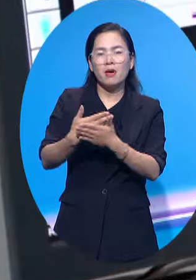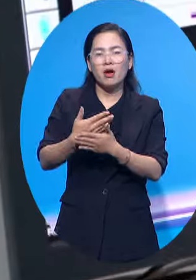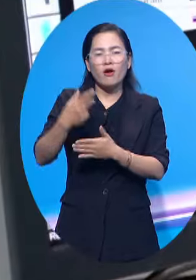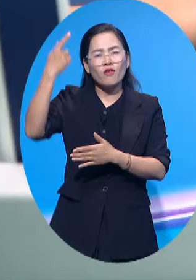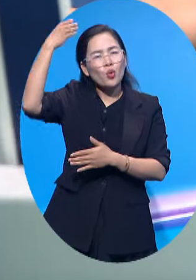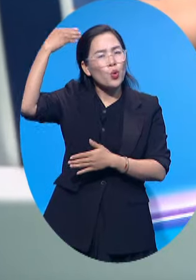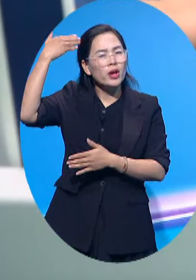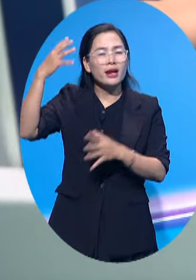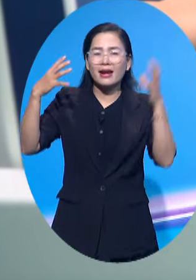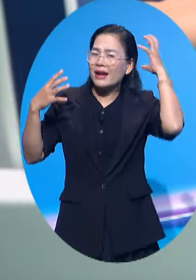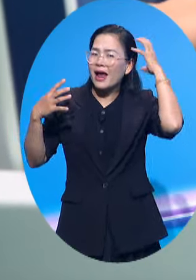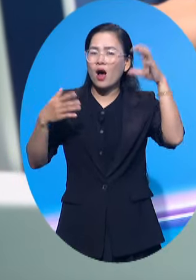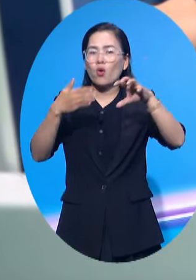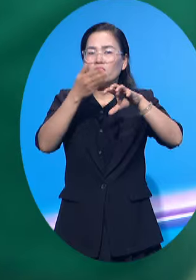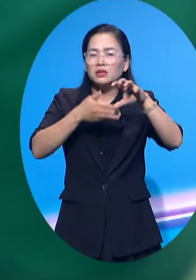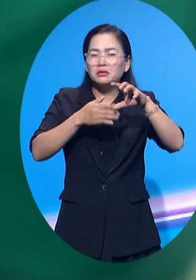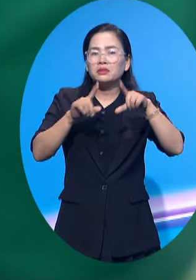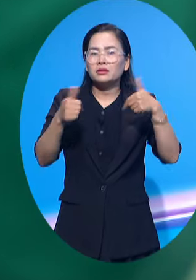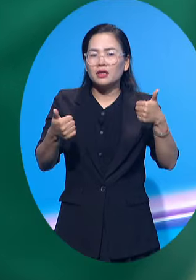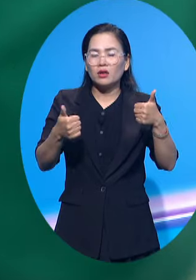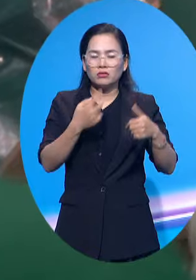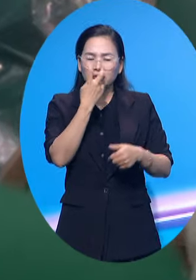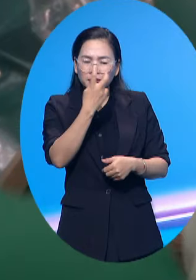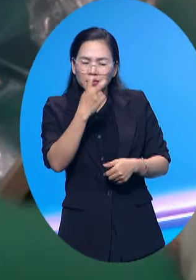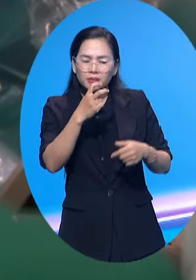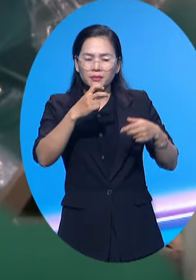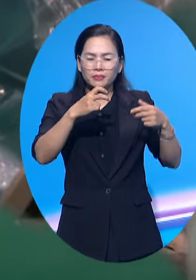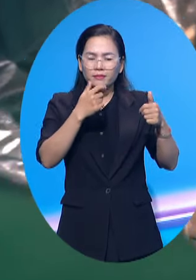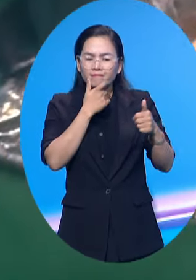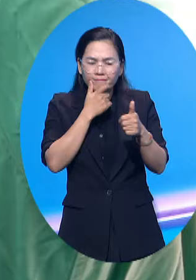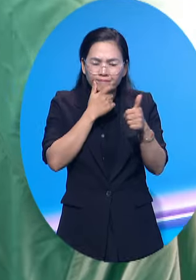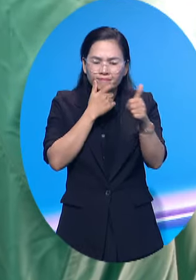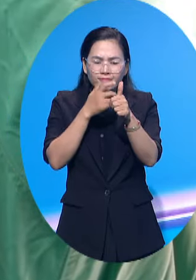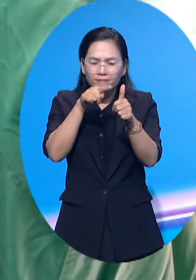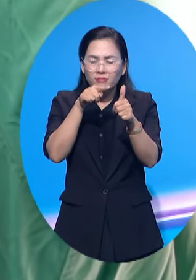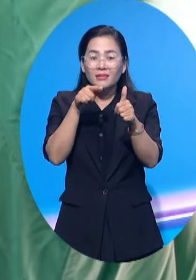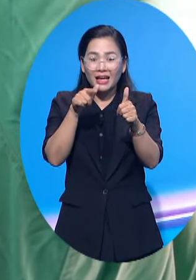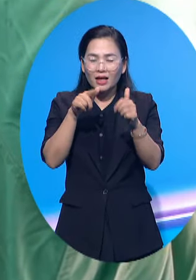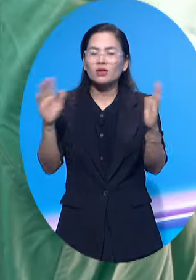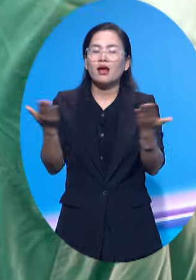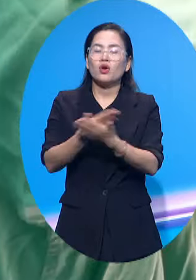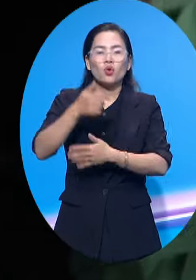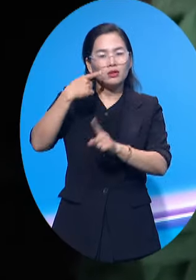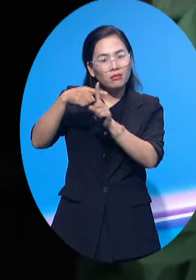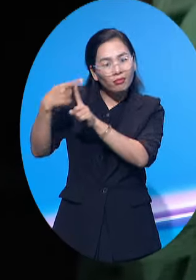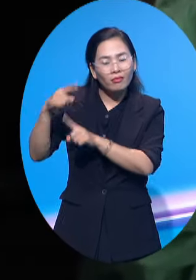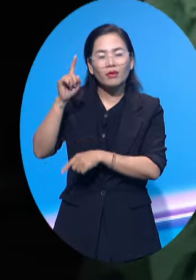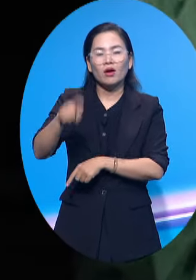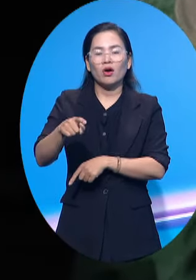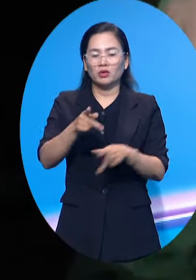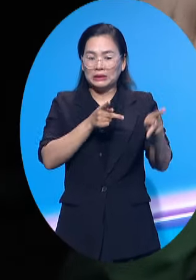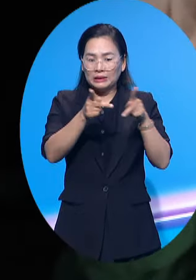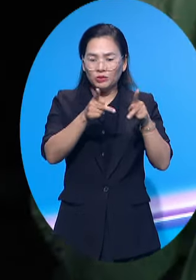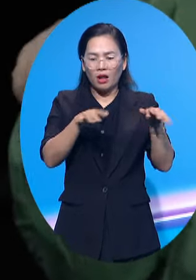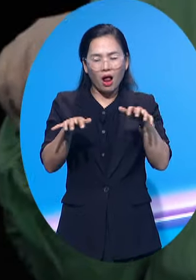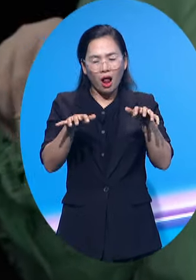những tiến bộ điều trị bệnh Parkinson trên thế giới. Theo dõi kết quả sau phẫu thuật cho thấy, người bệnh đã có những thay đổi tích cực trong việc kiểm soát các triệu